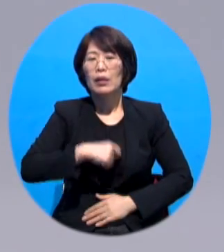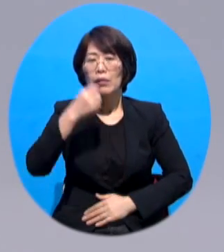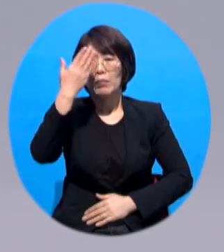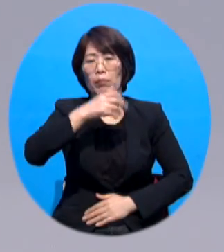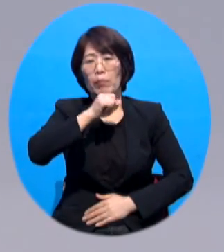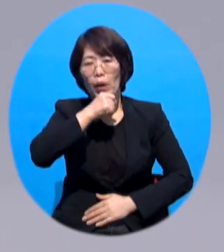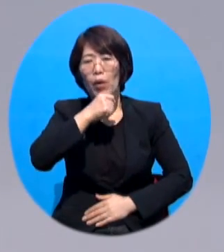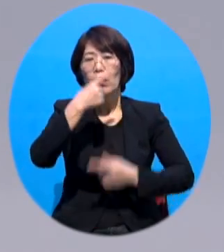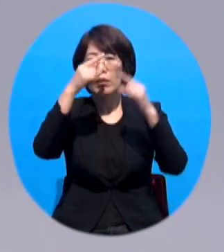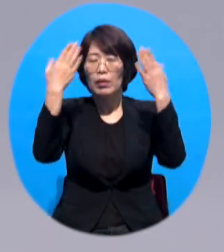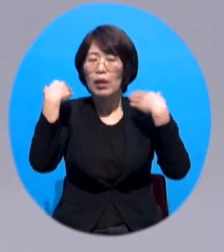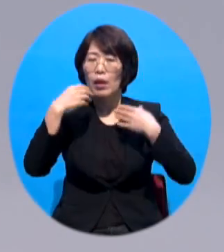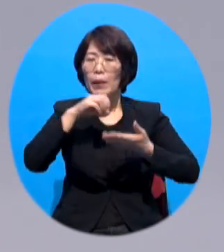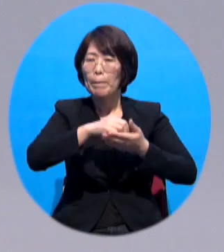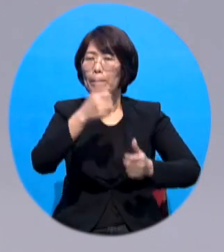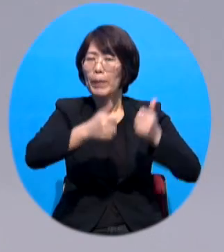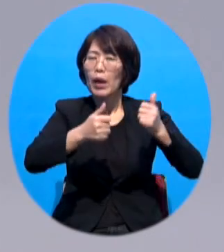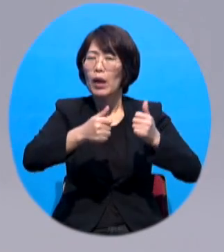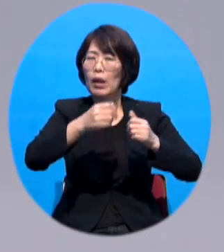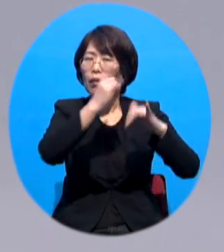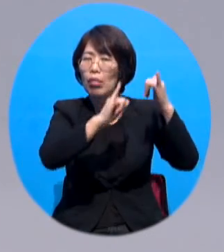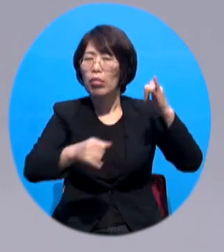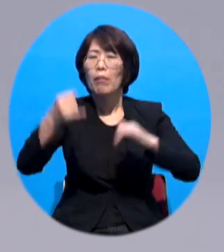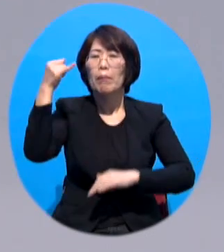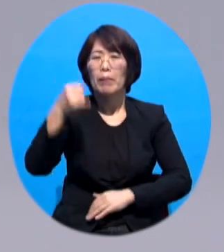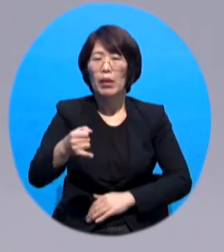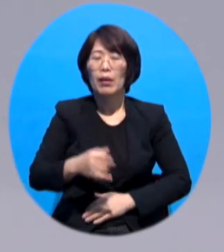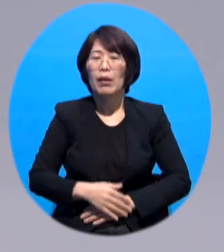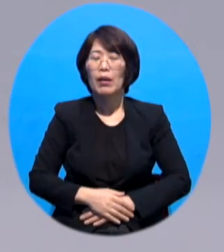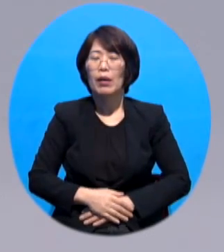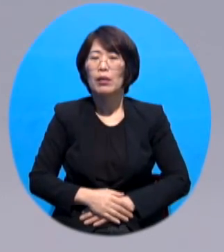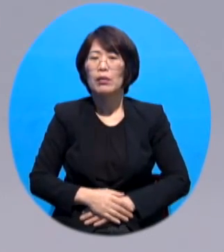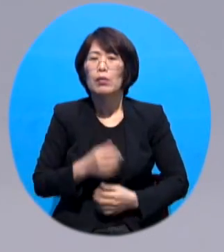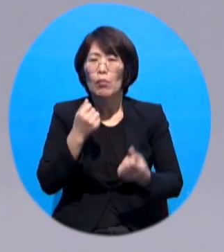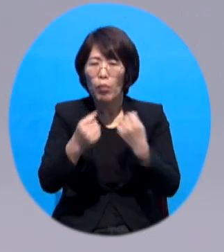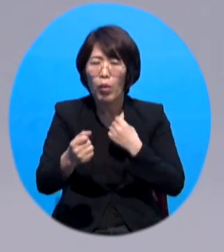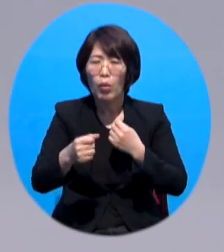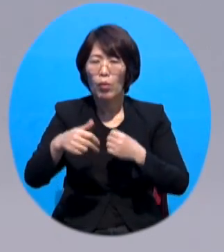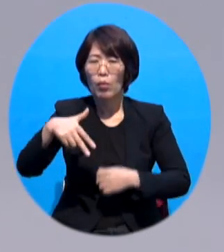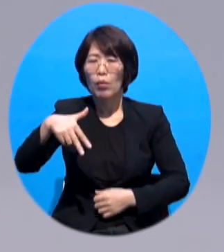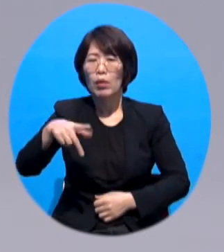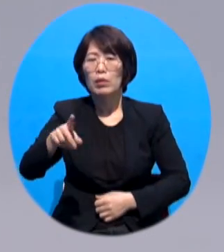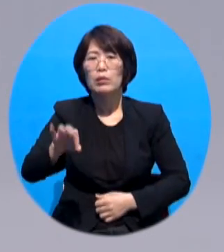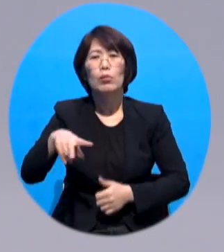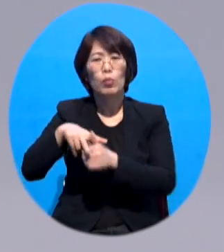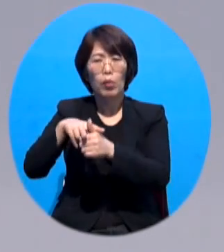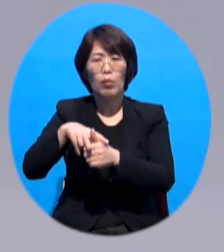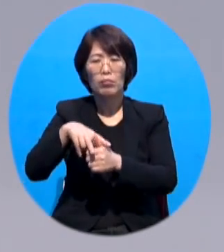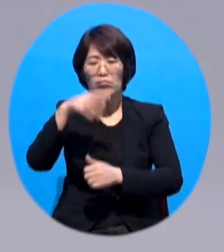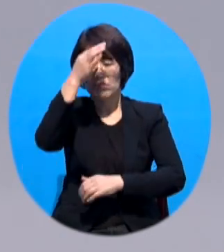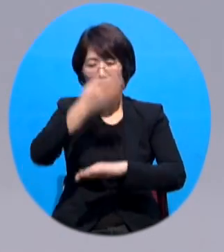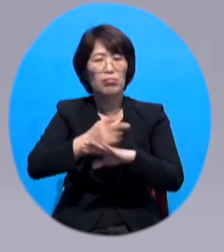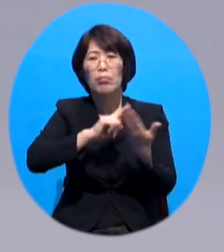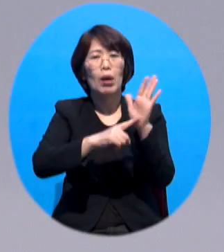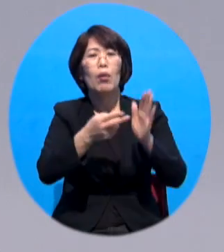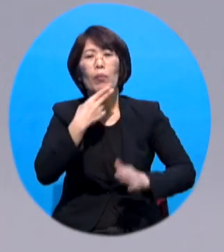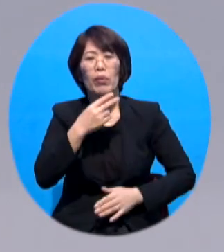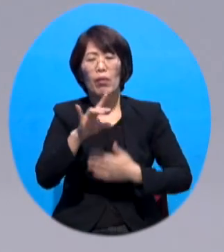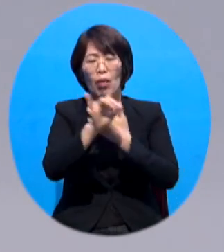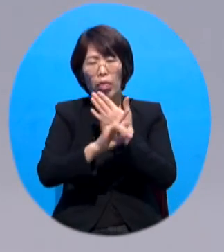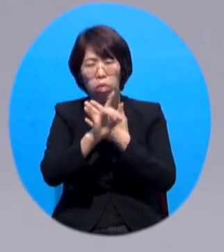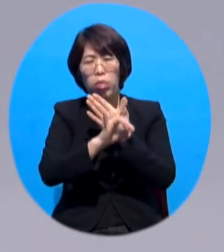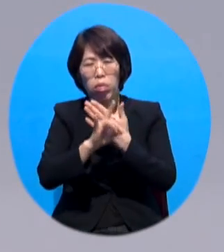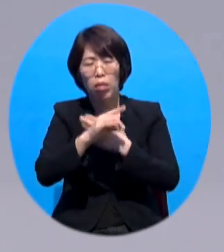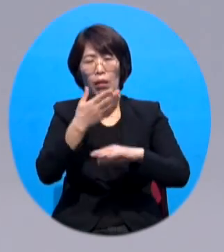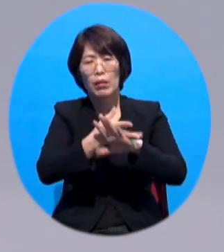와 수능 성적을 역대 꼴찌로 전락 있습니다 그런데도 장성 예비 분은 한마디 사과도 없이 변명과 핑계